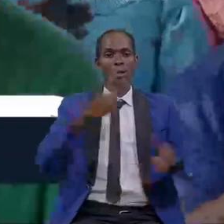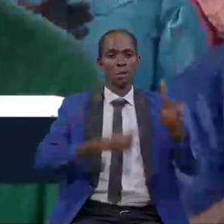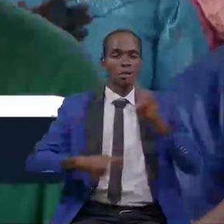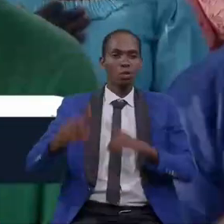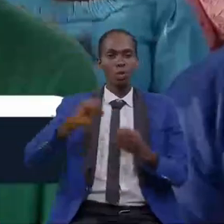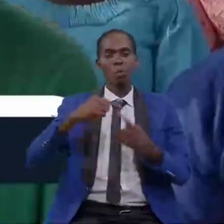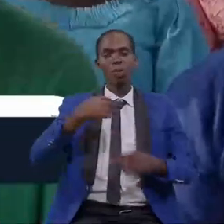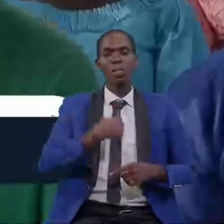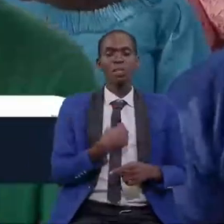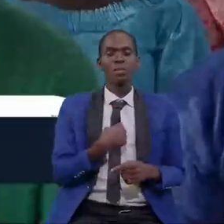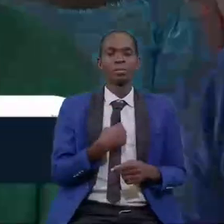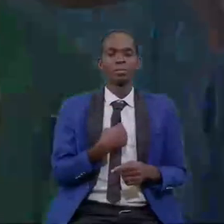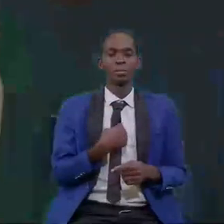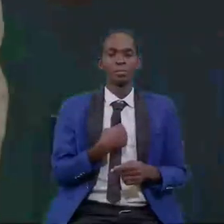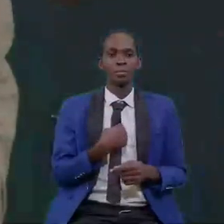Lesquels m'assurent.